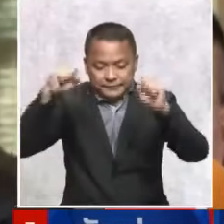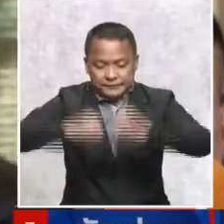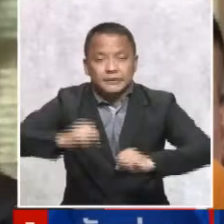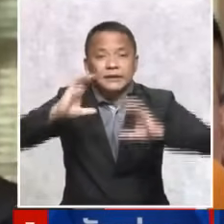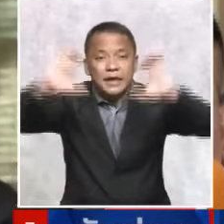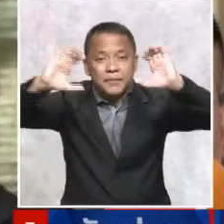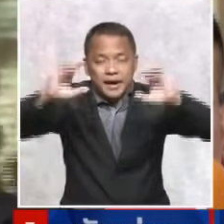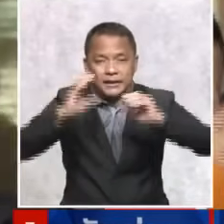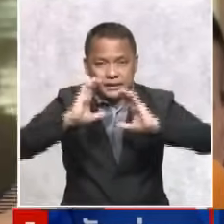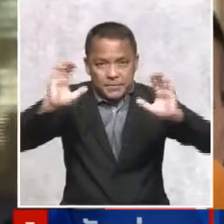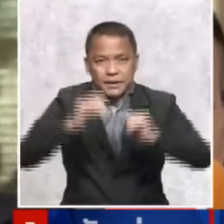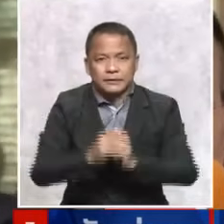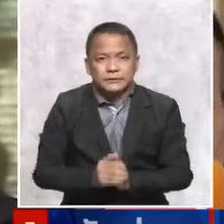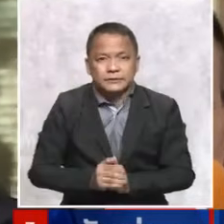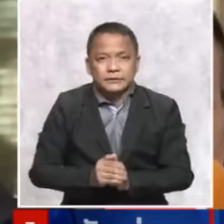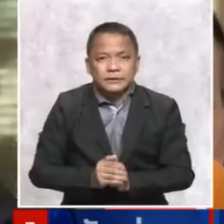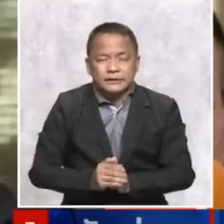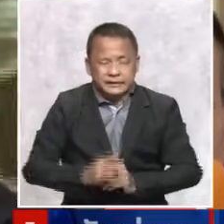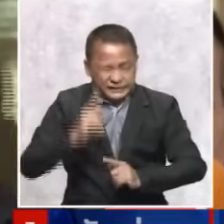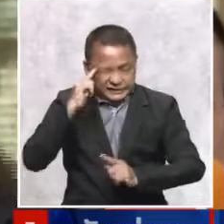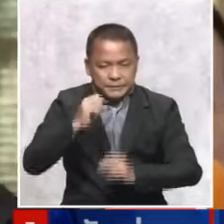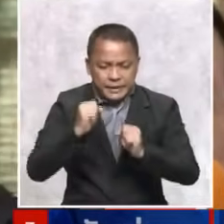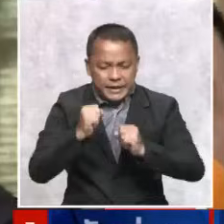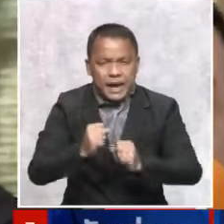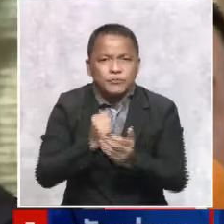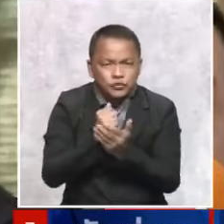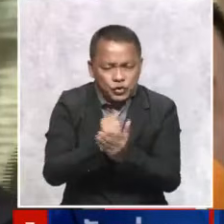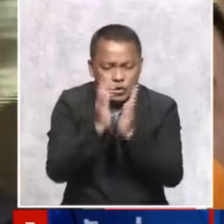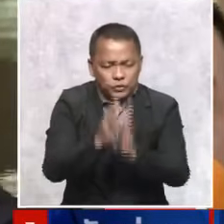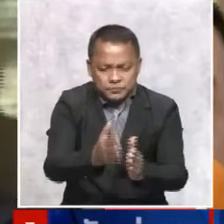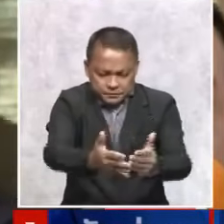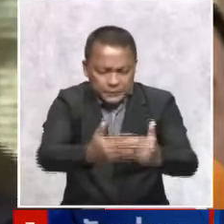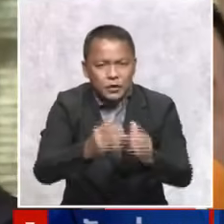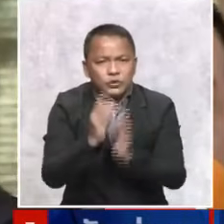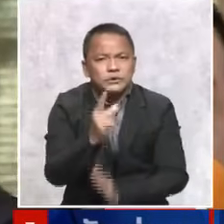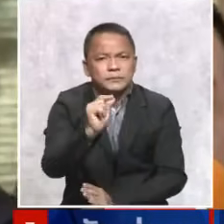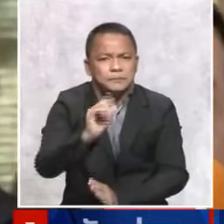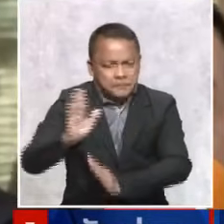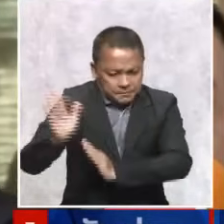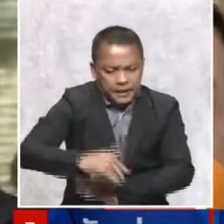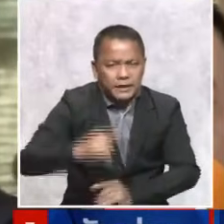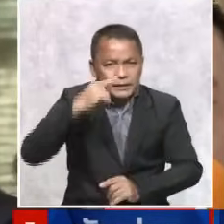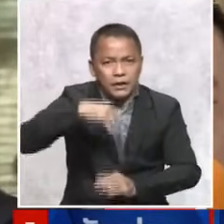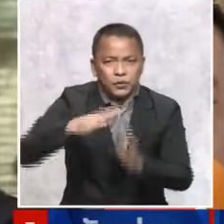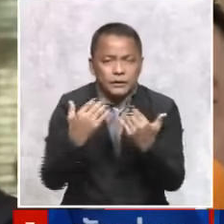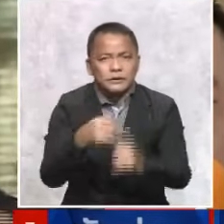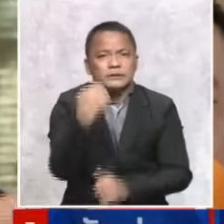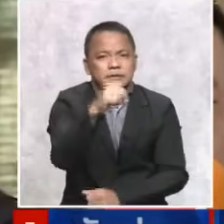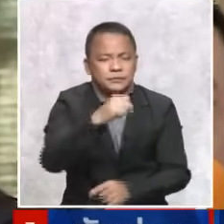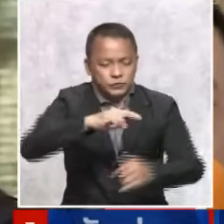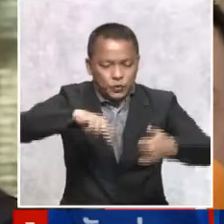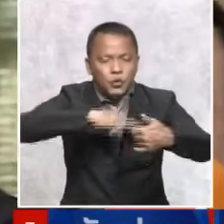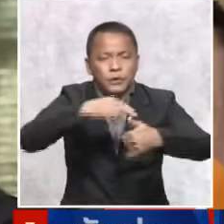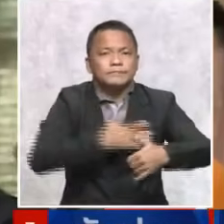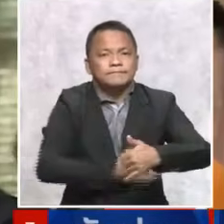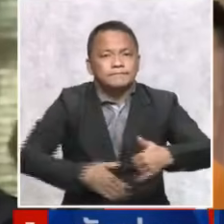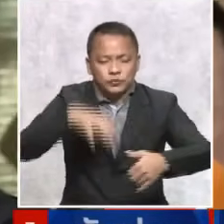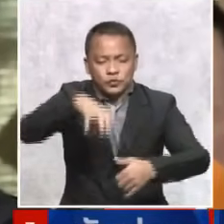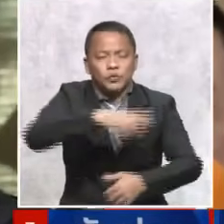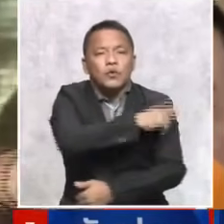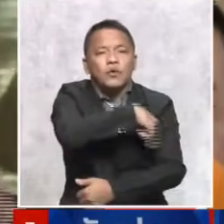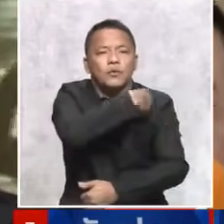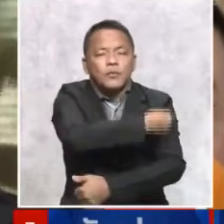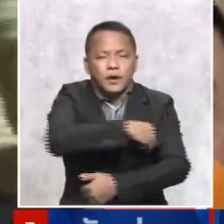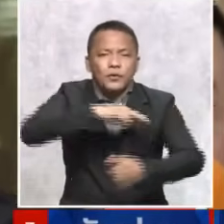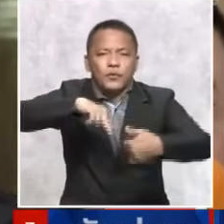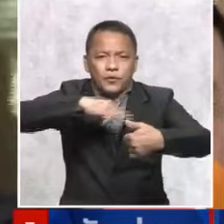บาลยังไม่ลดละความพยายามที่จะเอา20คนออกมาให้ได้นะครับแล้วปัจจุบันนี้10คนก็มีการตรวจร่างกายอยู่ที่โรงพยาบาลอยู่แล้วนะ